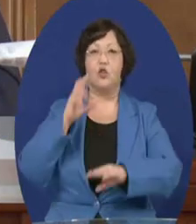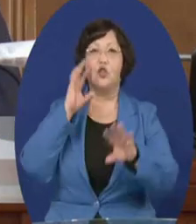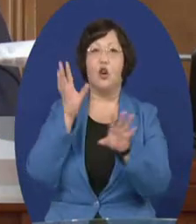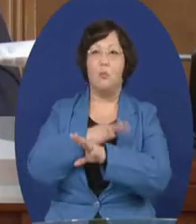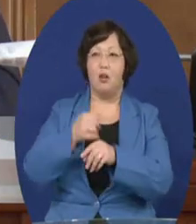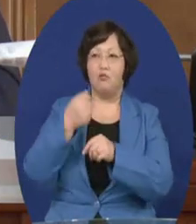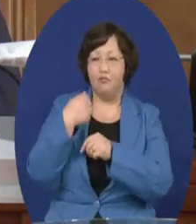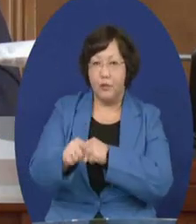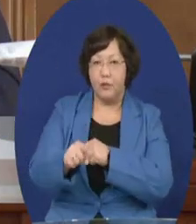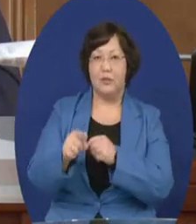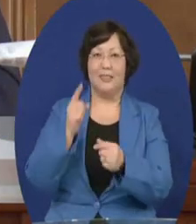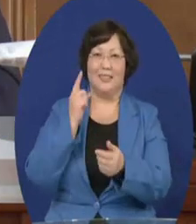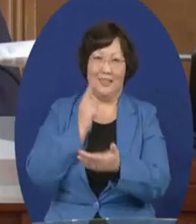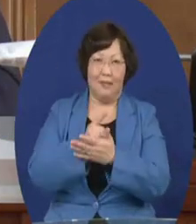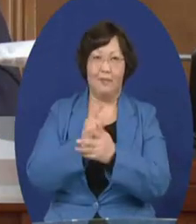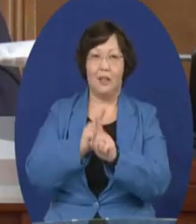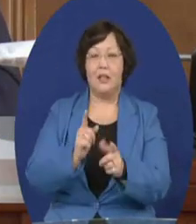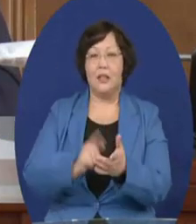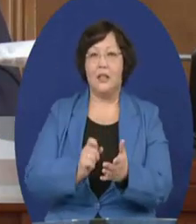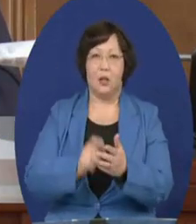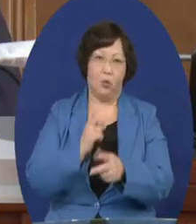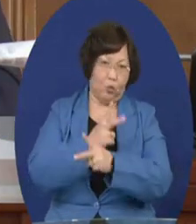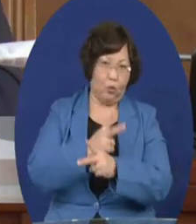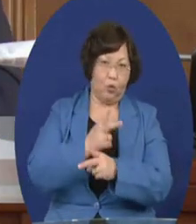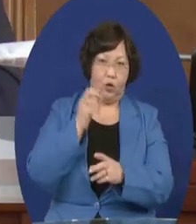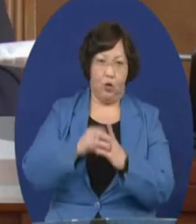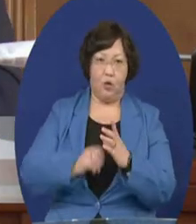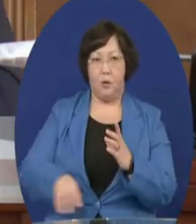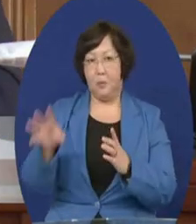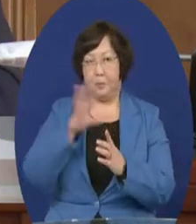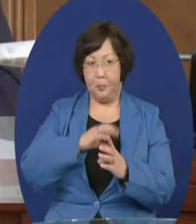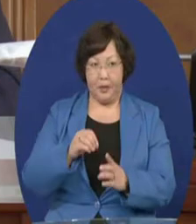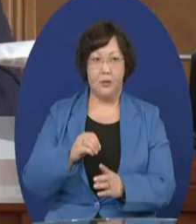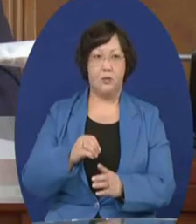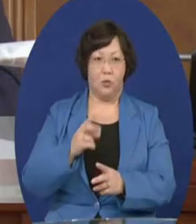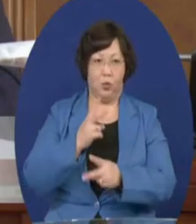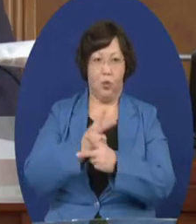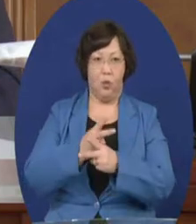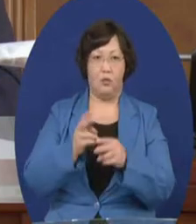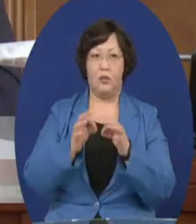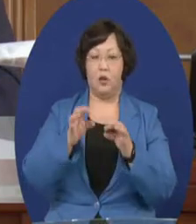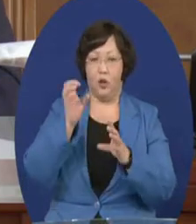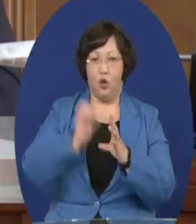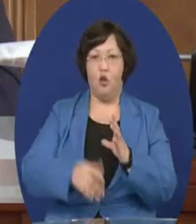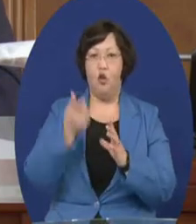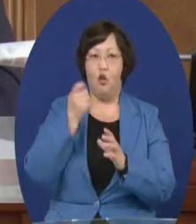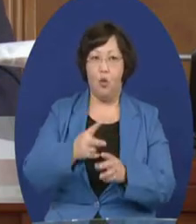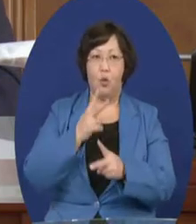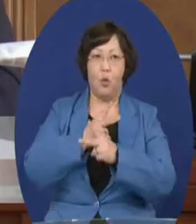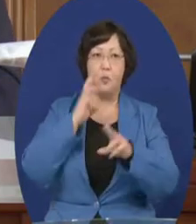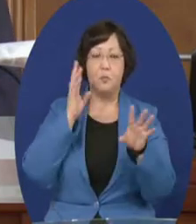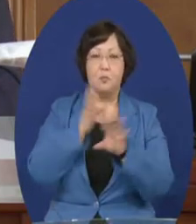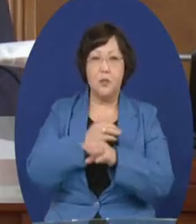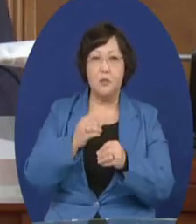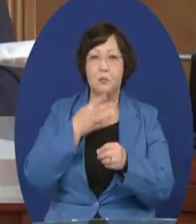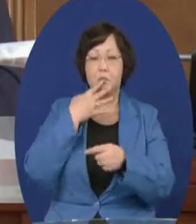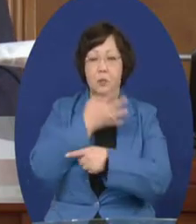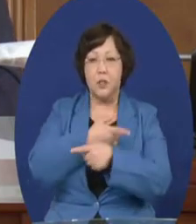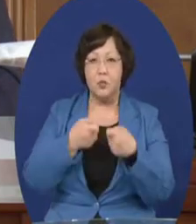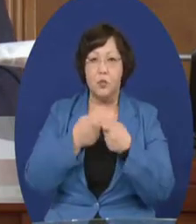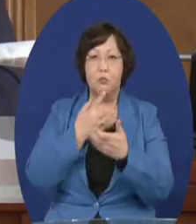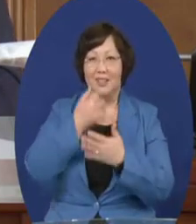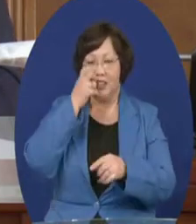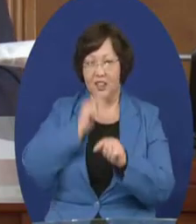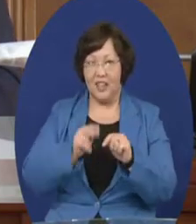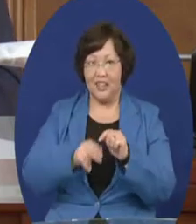зовтой байх тухай асуудал. Тэр энэ хуулийн дээр заасан юм дээр бид хэд хэдэн зүг хуульчсан ба гол нь хуулийн биелэлтийг хянан шалгана. Та бүхэн мэдэж байгаа